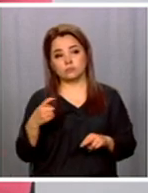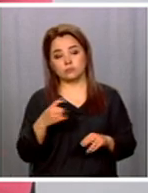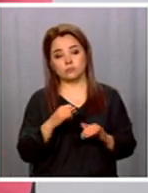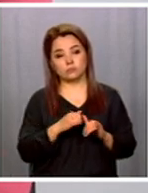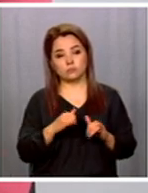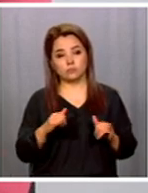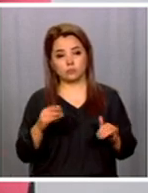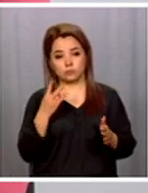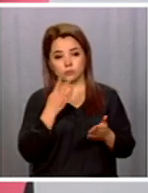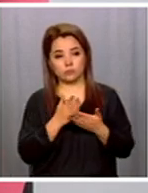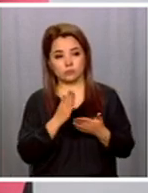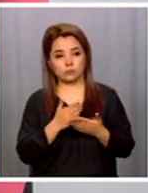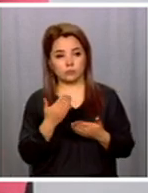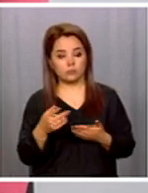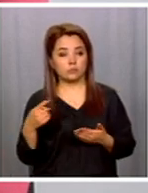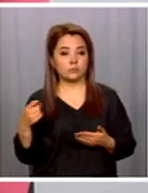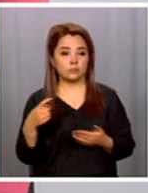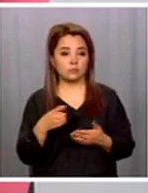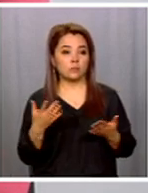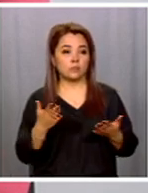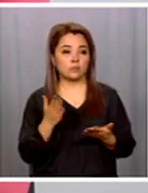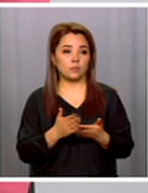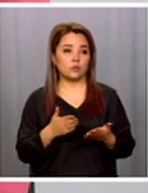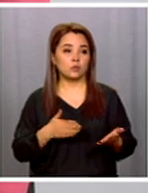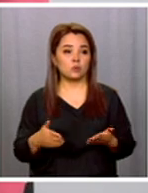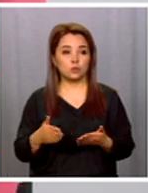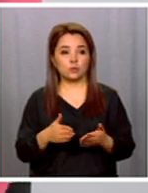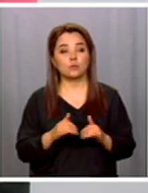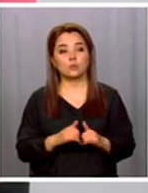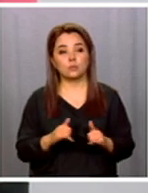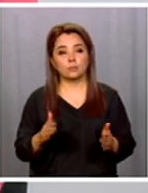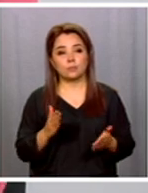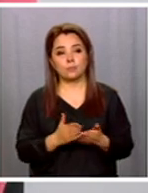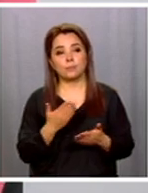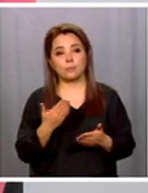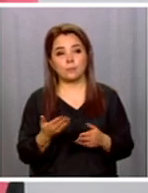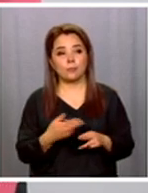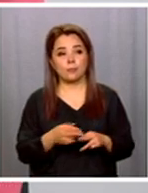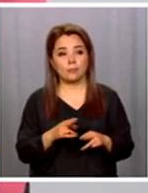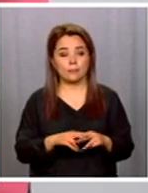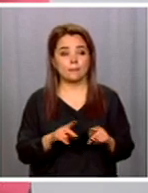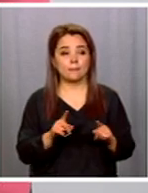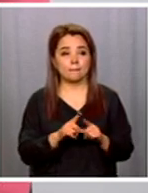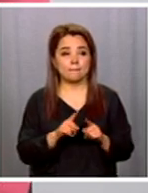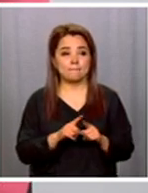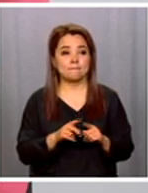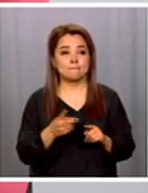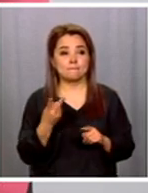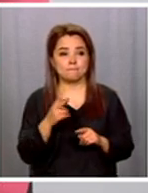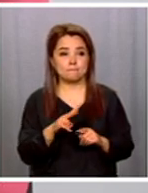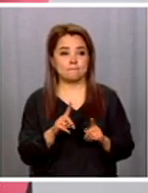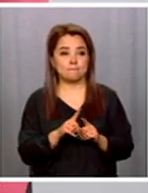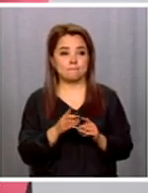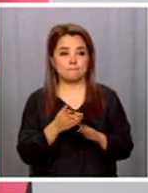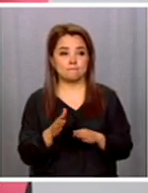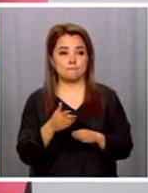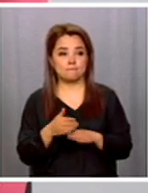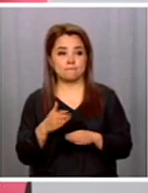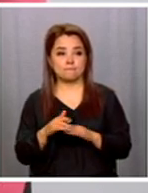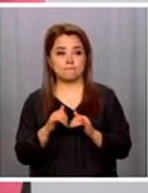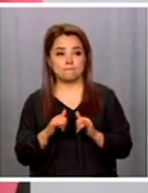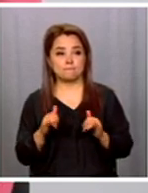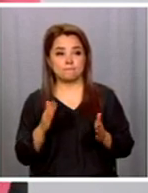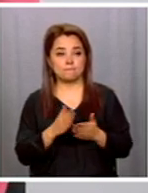көбеюі көрсетілген. Бактериялар қандай жолдармен көбейеді? Олар тең екіге бөліну арқылы көбейеді.